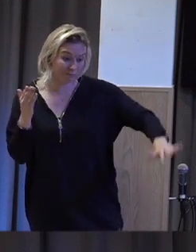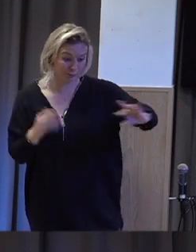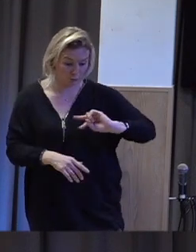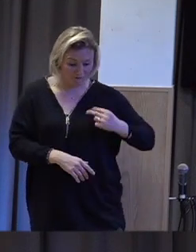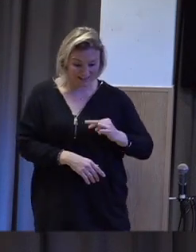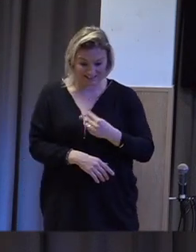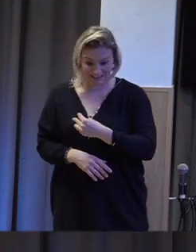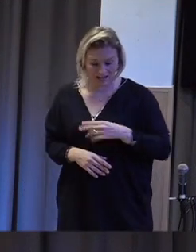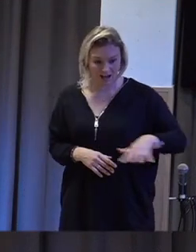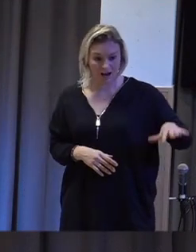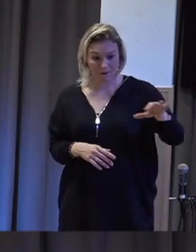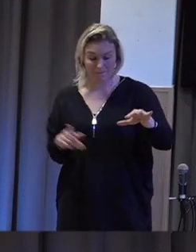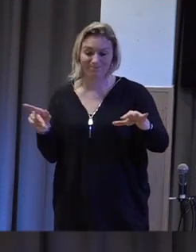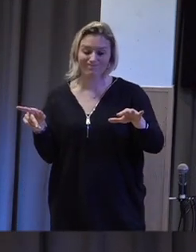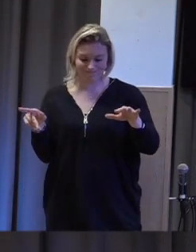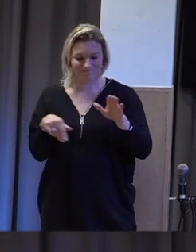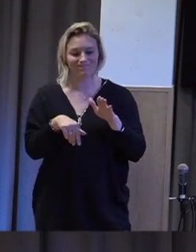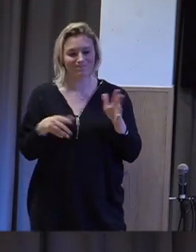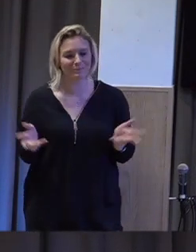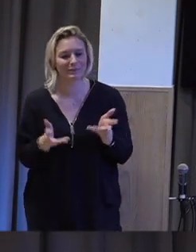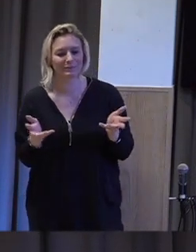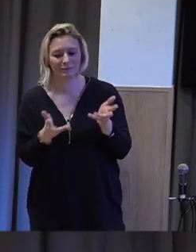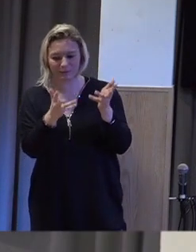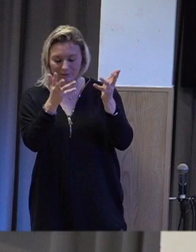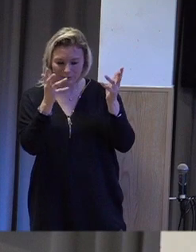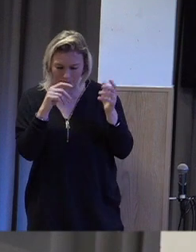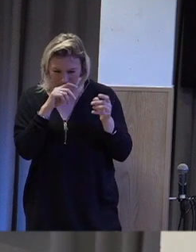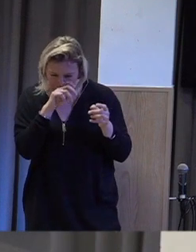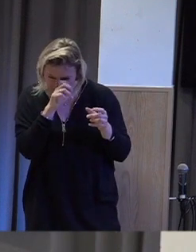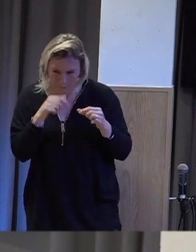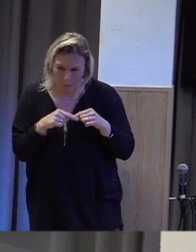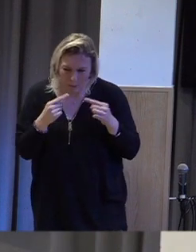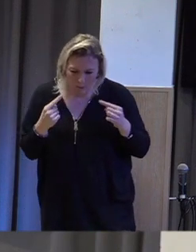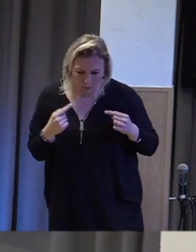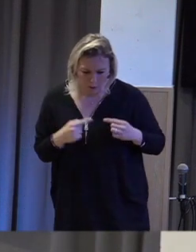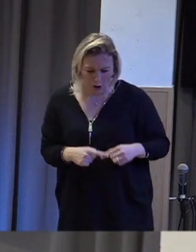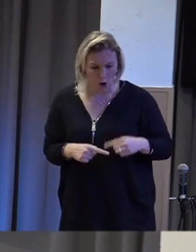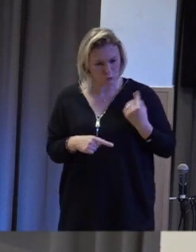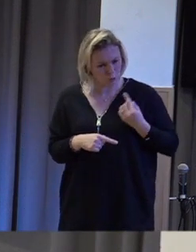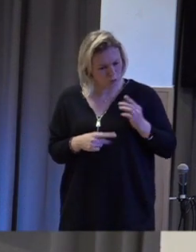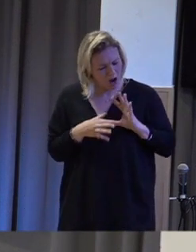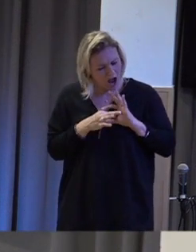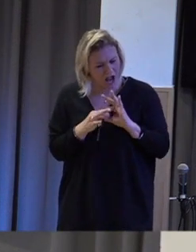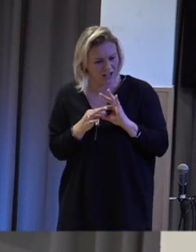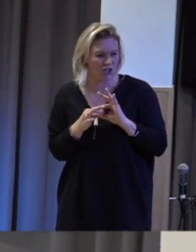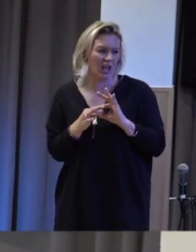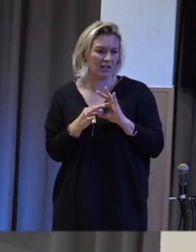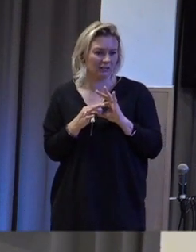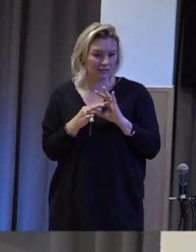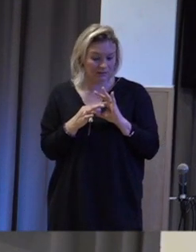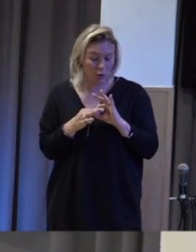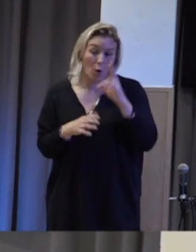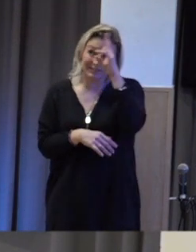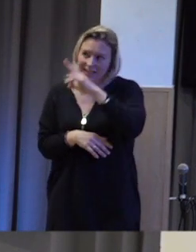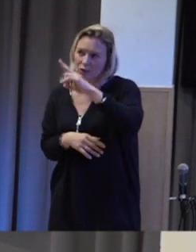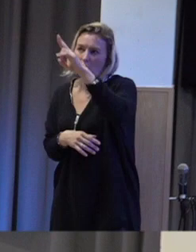Il leur dit, exhorta, pardon, tout à rester d'un cœur résolu, attaché au